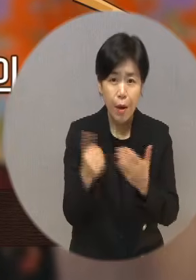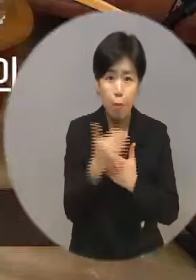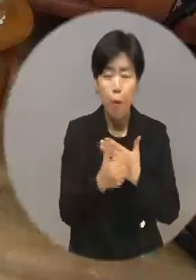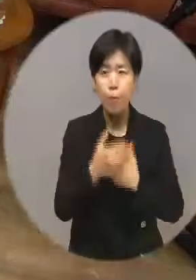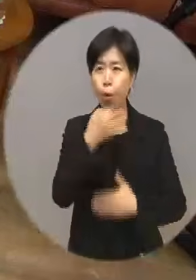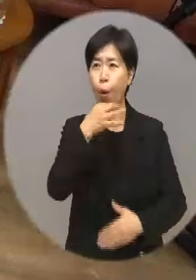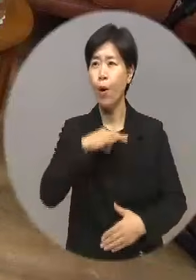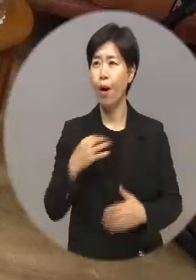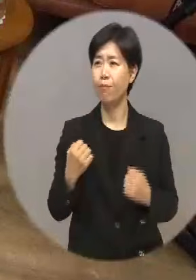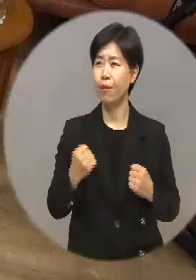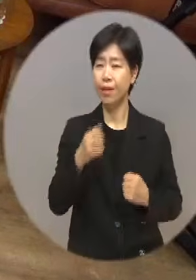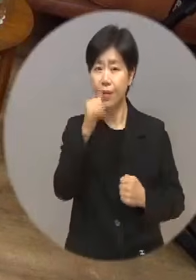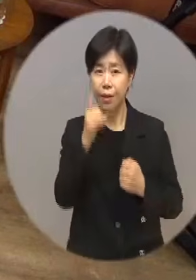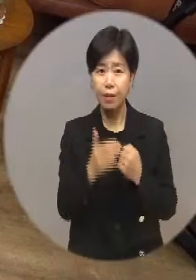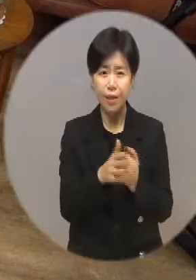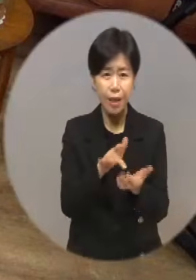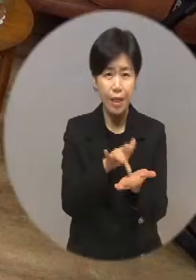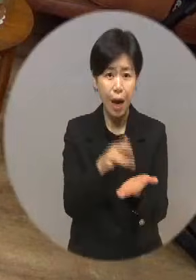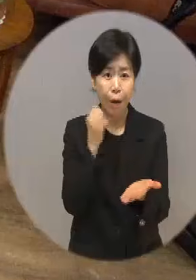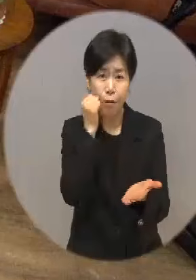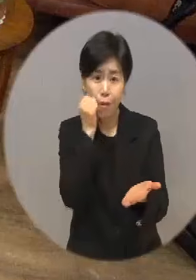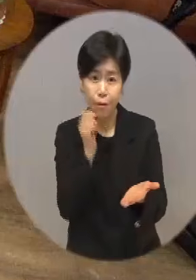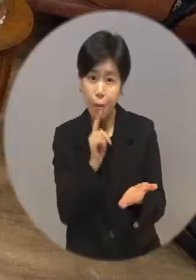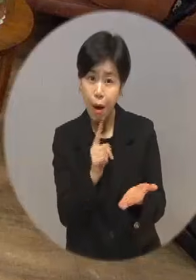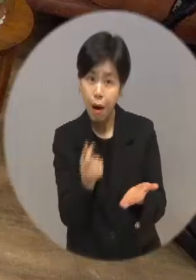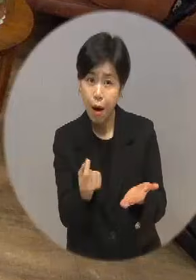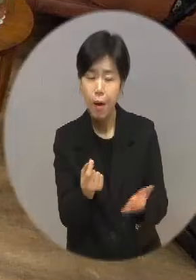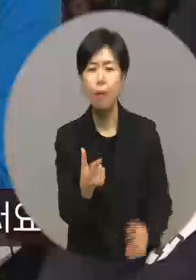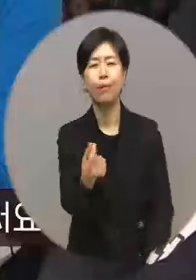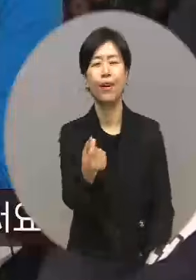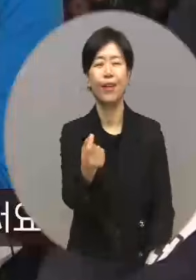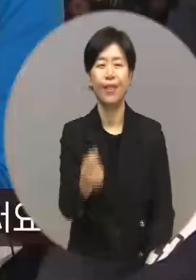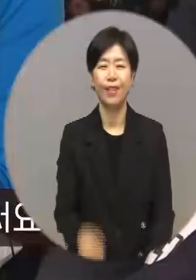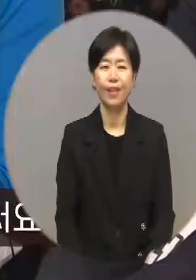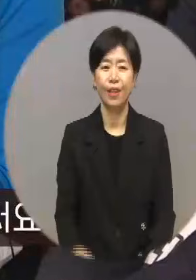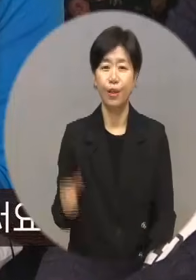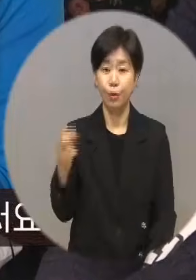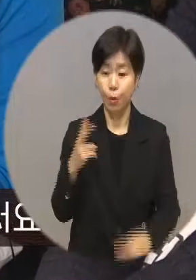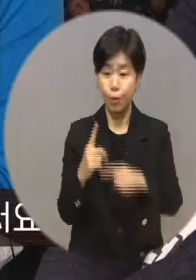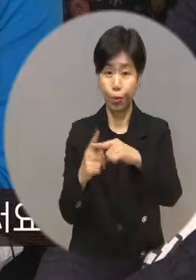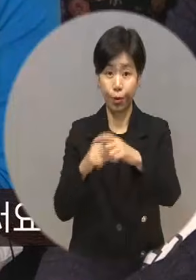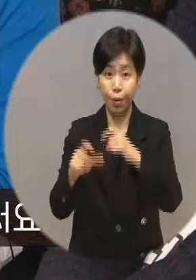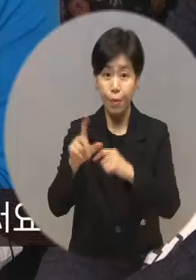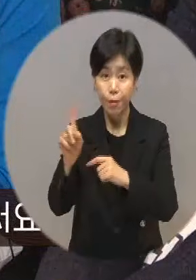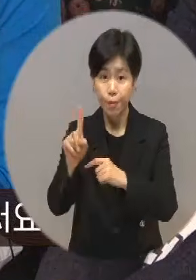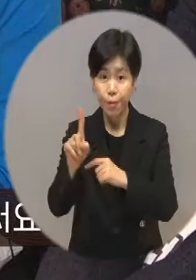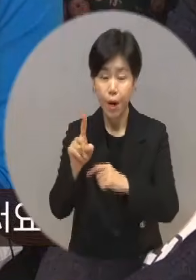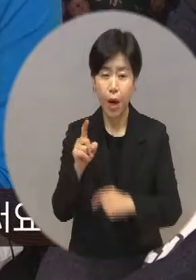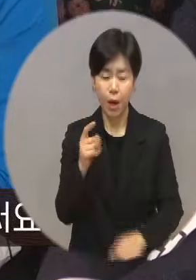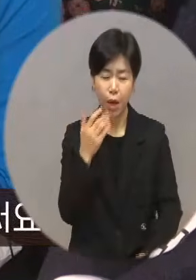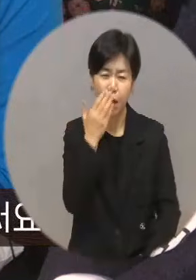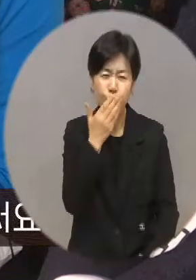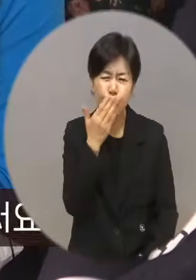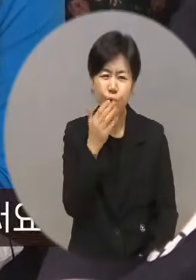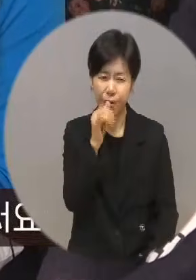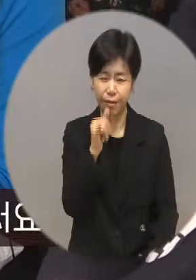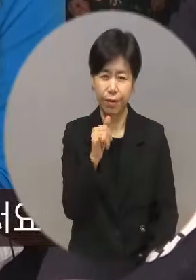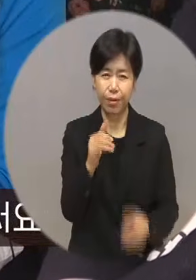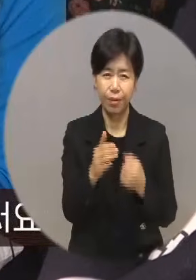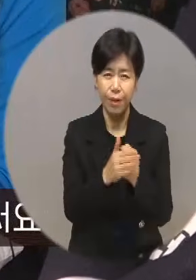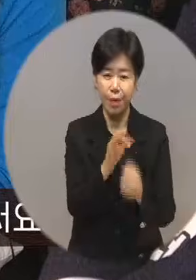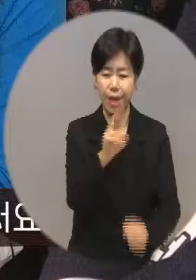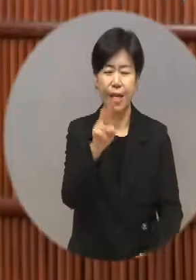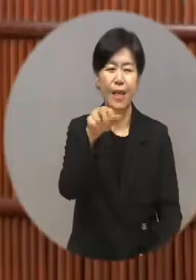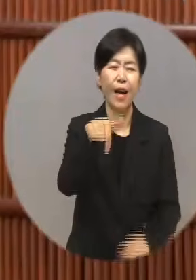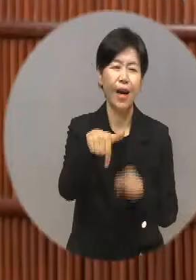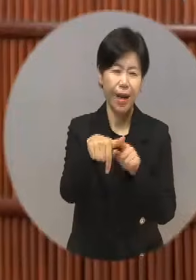되는 거야. 그래서 약과. 맞아요. 아주 잘 맞추셨고 거기 플러스 한다면 꿀이 들어간 것을 약자를